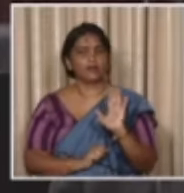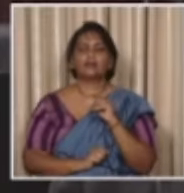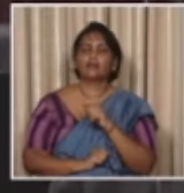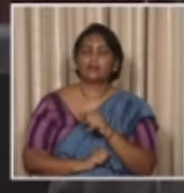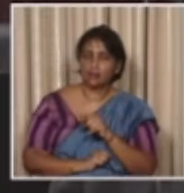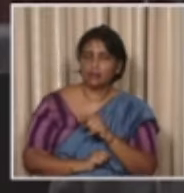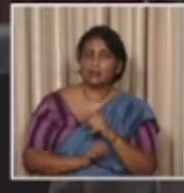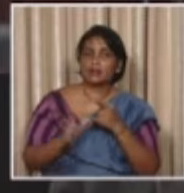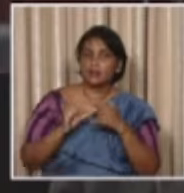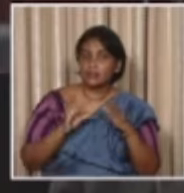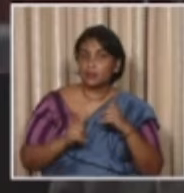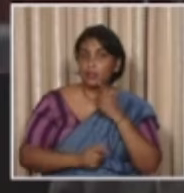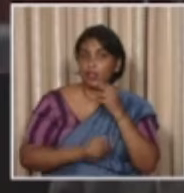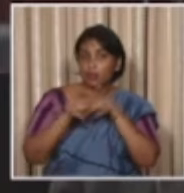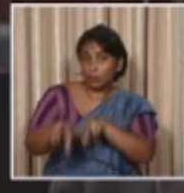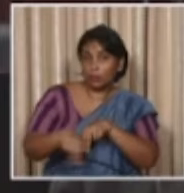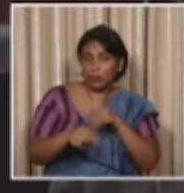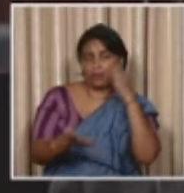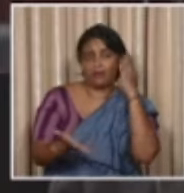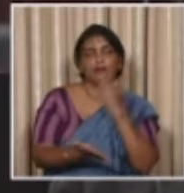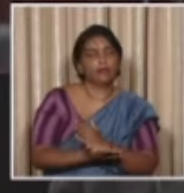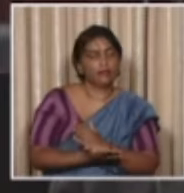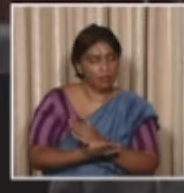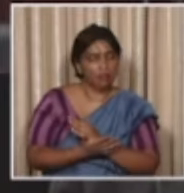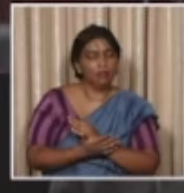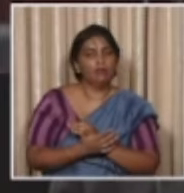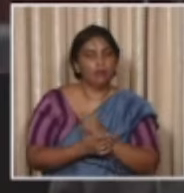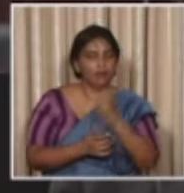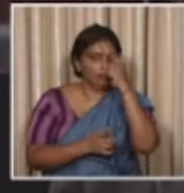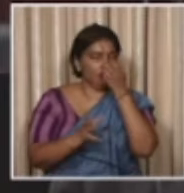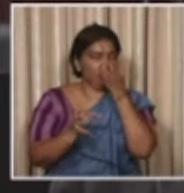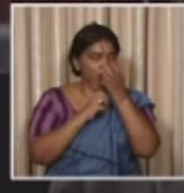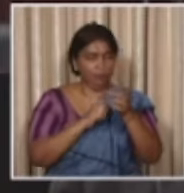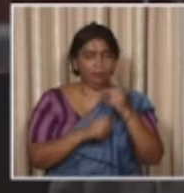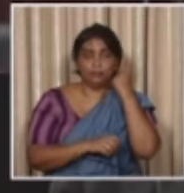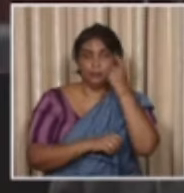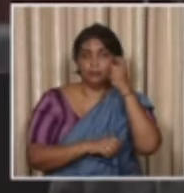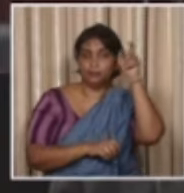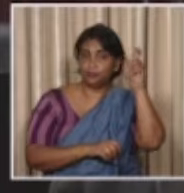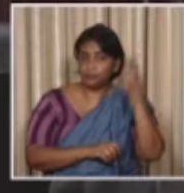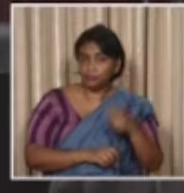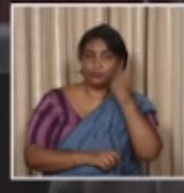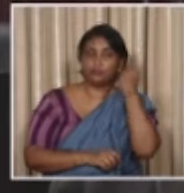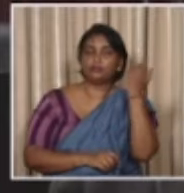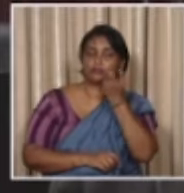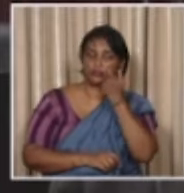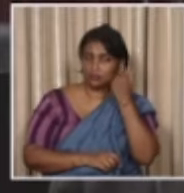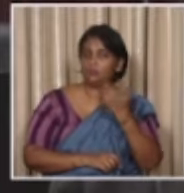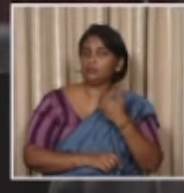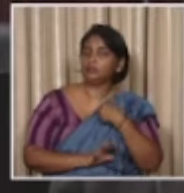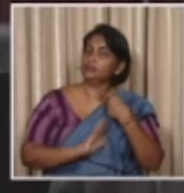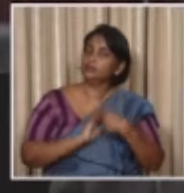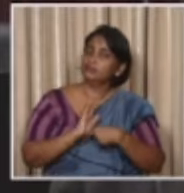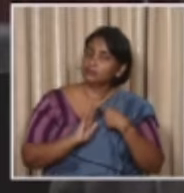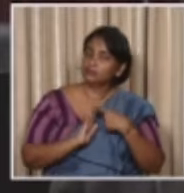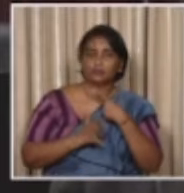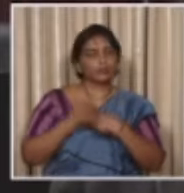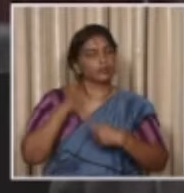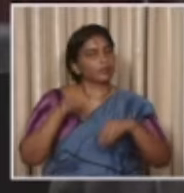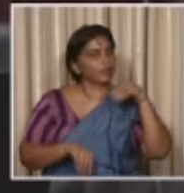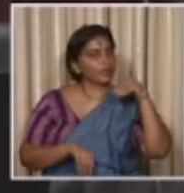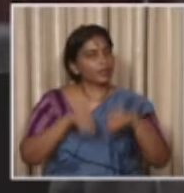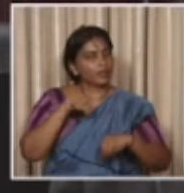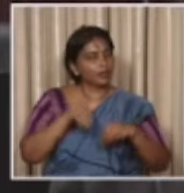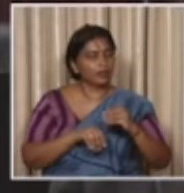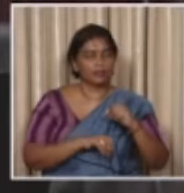ඒ සත්තුන්ගේ දිවිල්ල නතර කරලා තියෙන්නේ. පාස්කු ප්‍රහාරයේ මහමොලකරුවෙක් සොයමින් අපේ රටේ දේශපාලකයන්